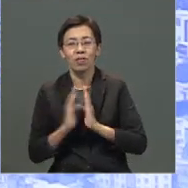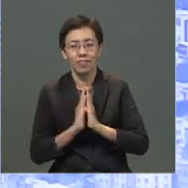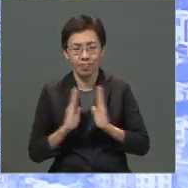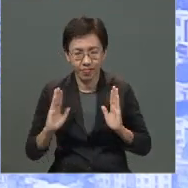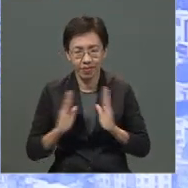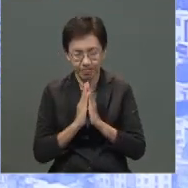โน้ท